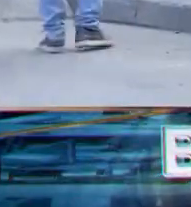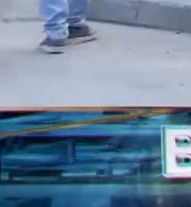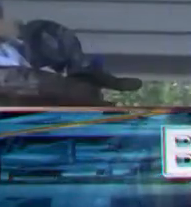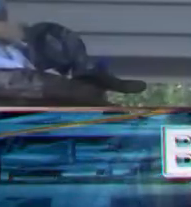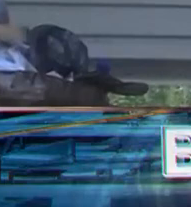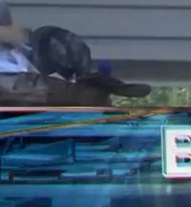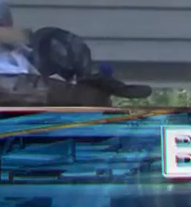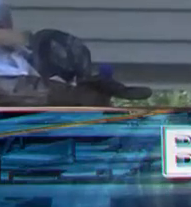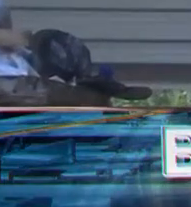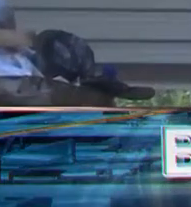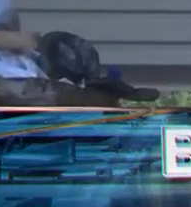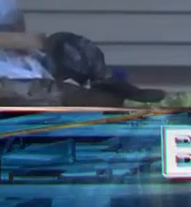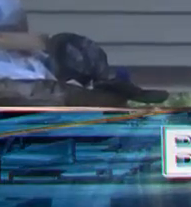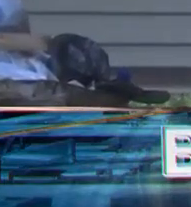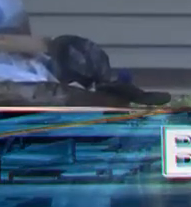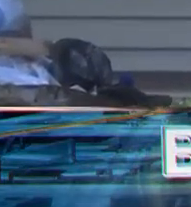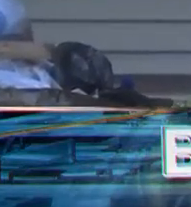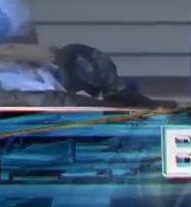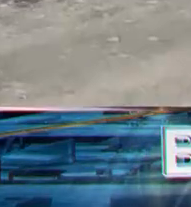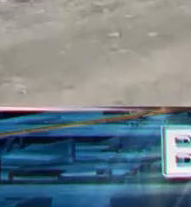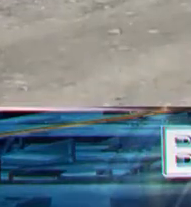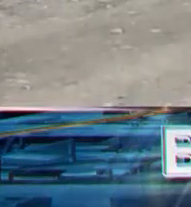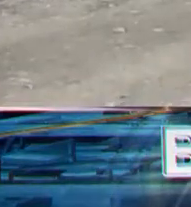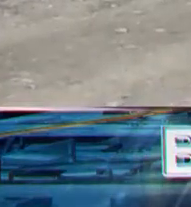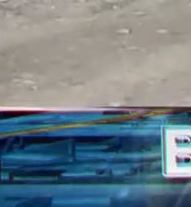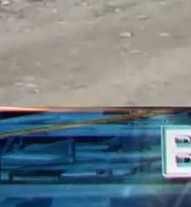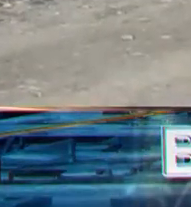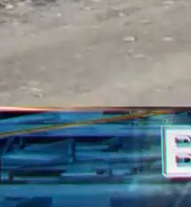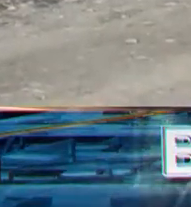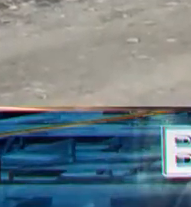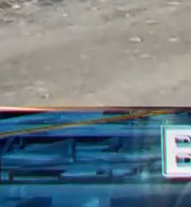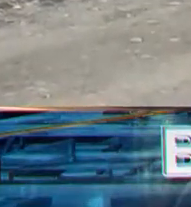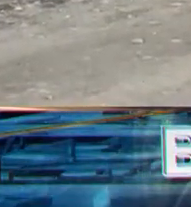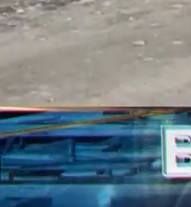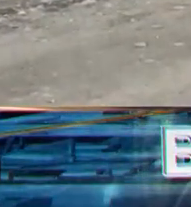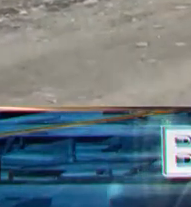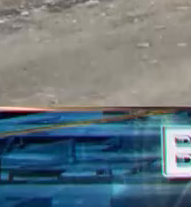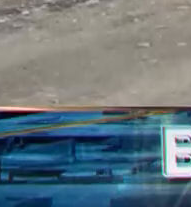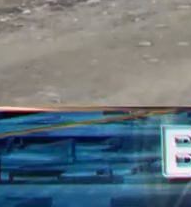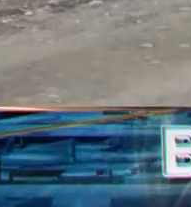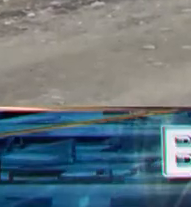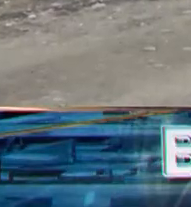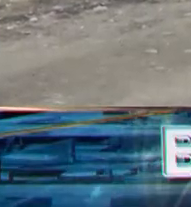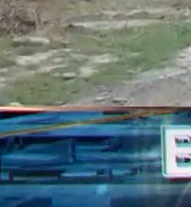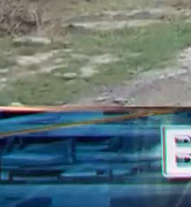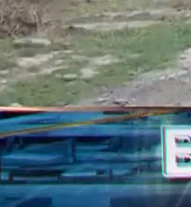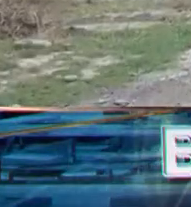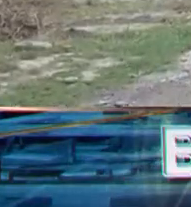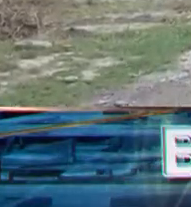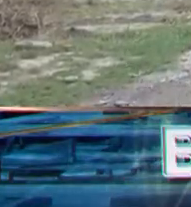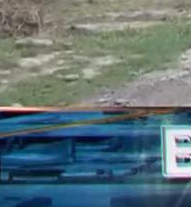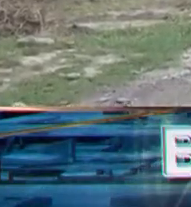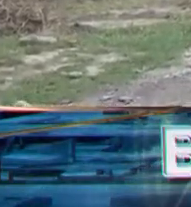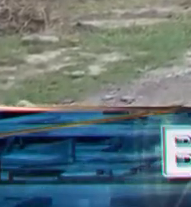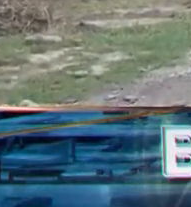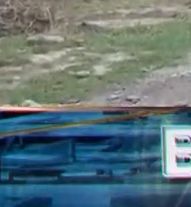Жұмыспен қамтудың жол картасы аясындағы жұмыстар қатаң бақылауда. Текелі қаласы бойынша сапасыз тұстарын қала әкімі Бақтияр Өнербаев өзі